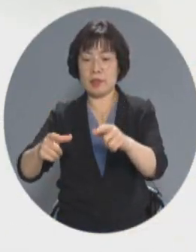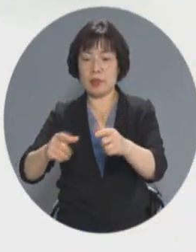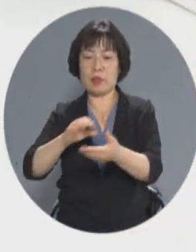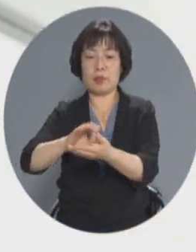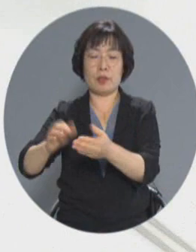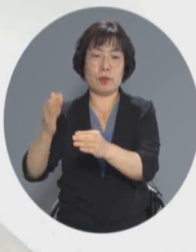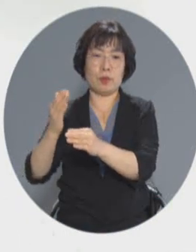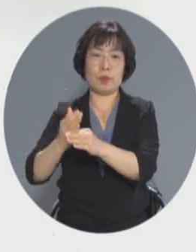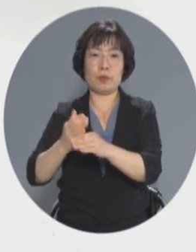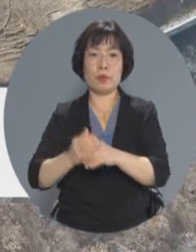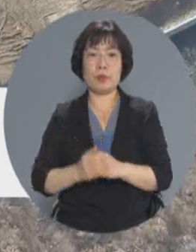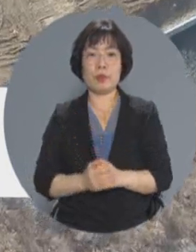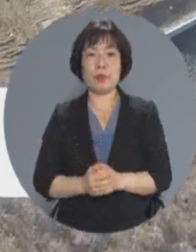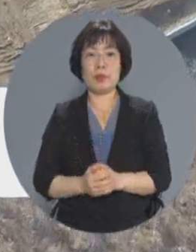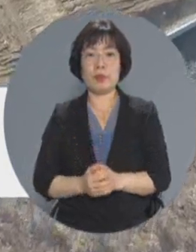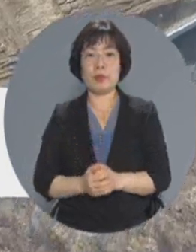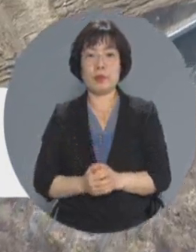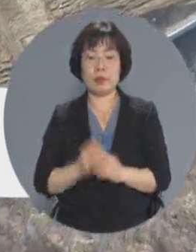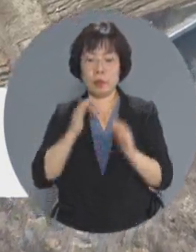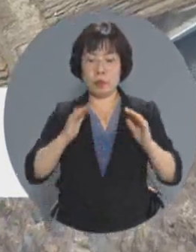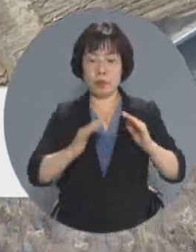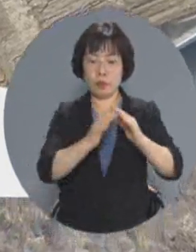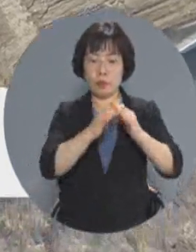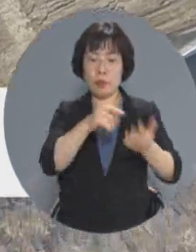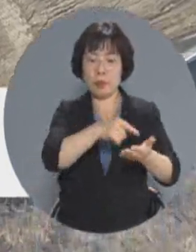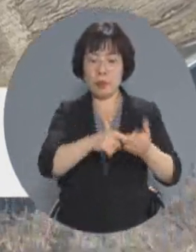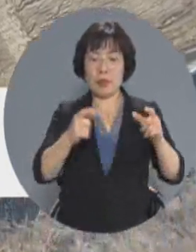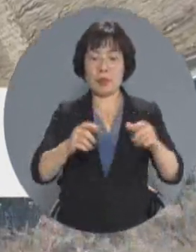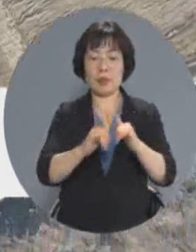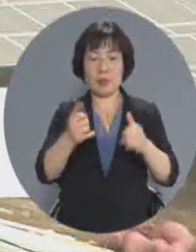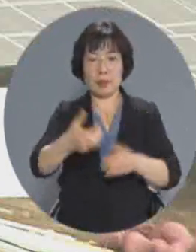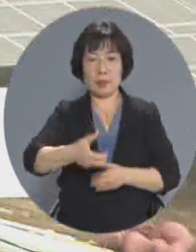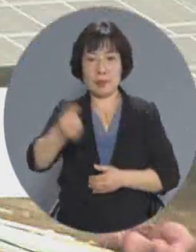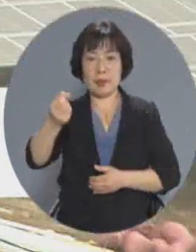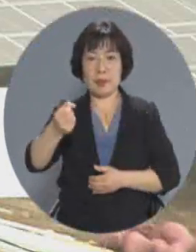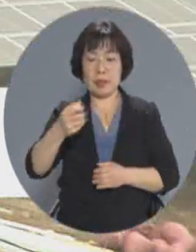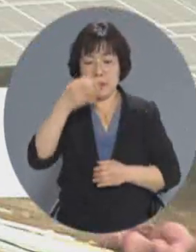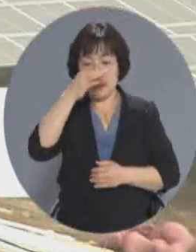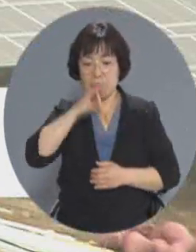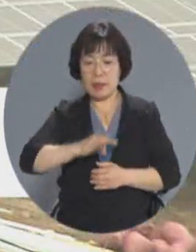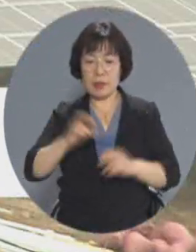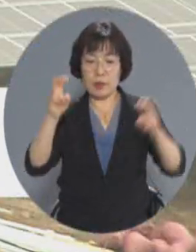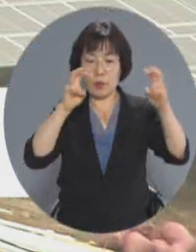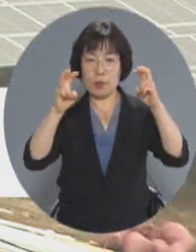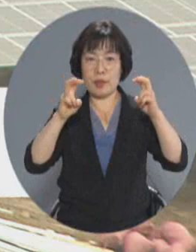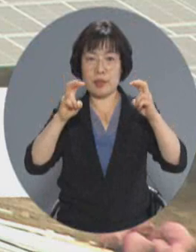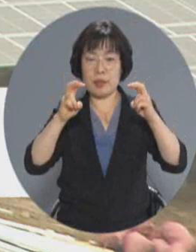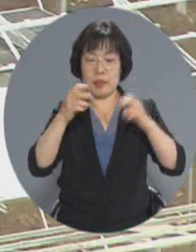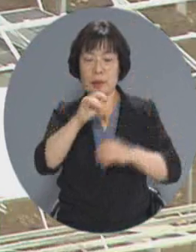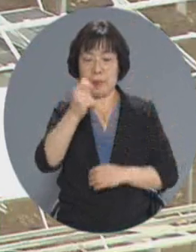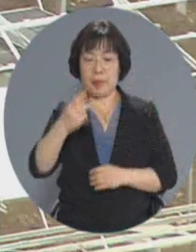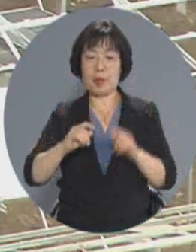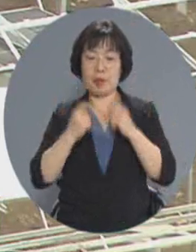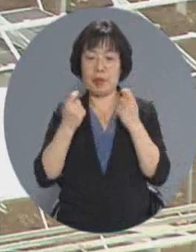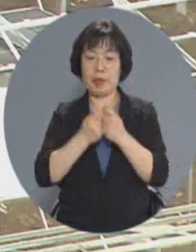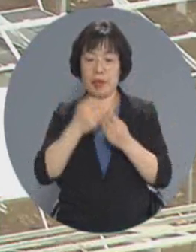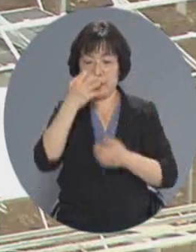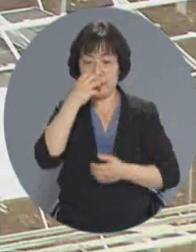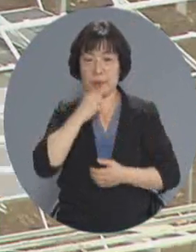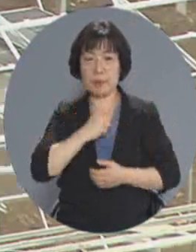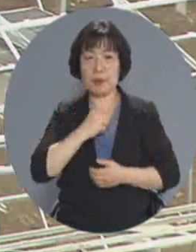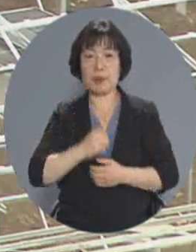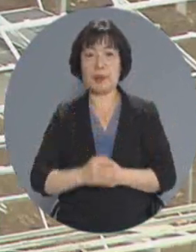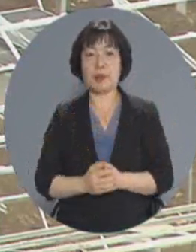쓰고 있습니다. 난개발 피해는 주민들 몫이고 개발 이익은 대기업과 몇몇 개인이 독식하고